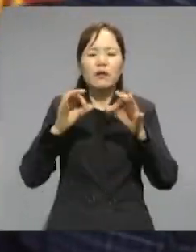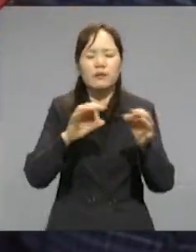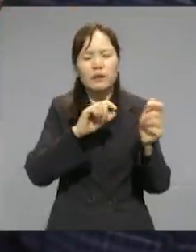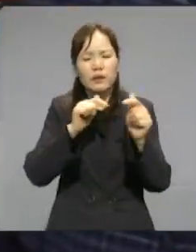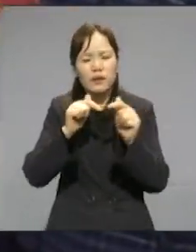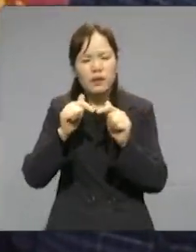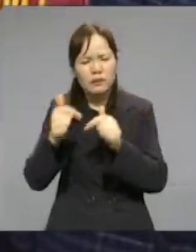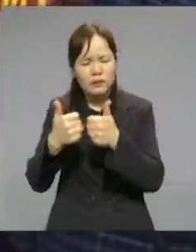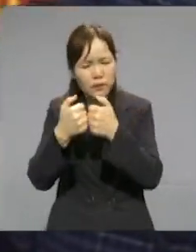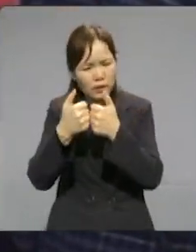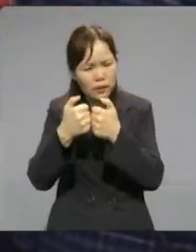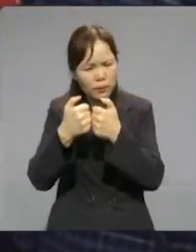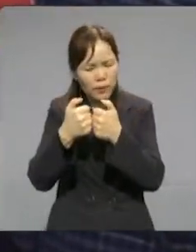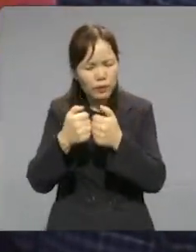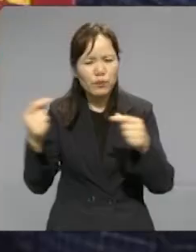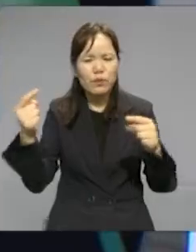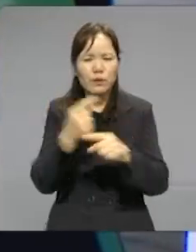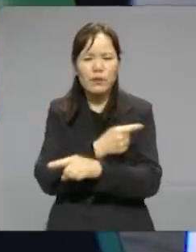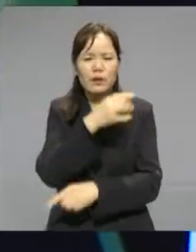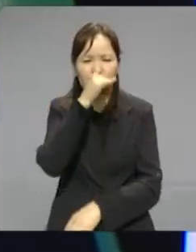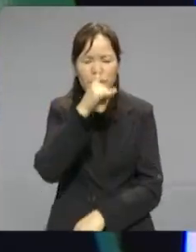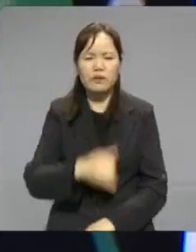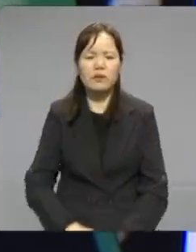상담 창구에도 변화가 생겼습니다.